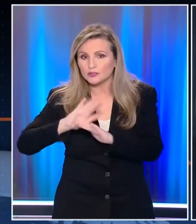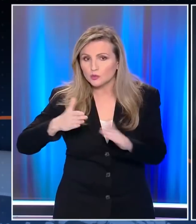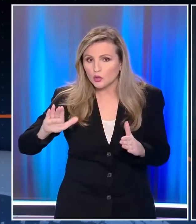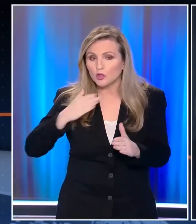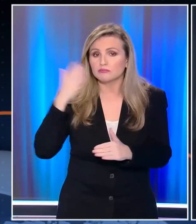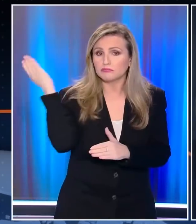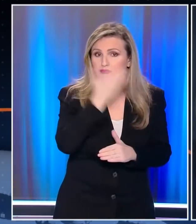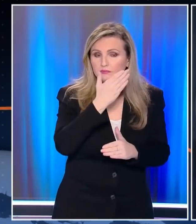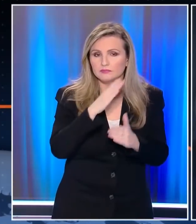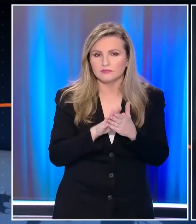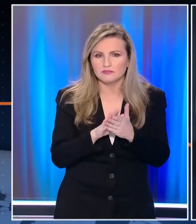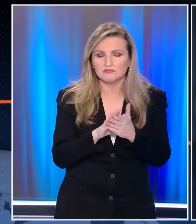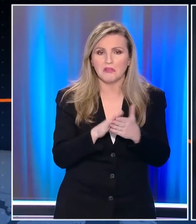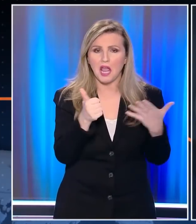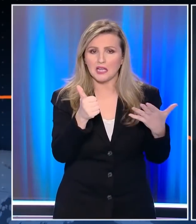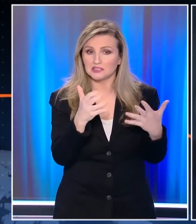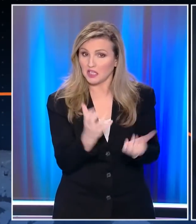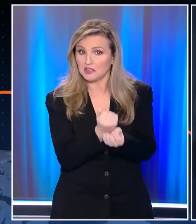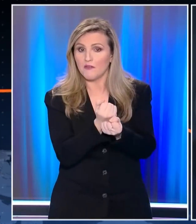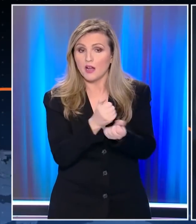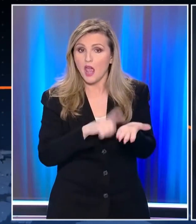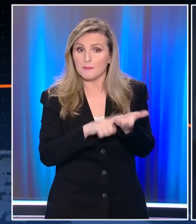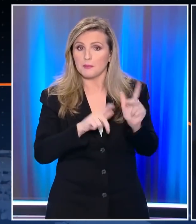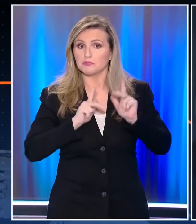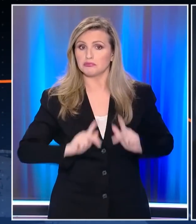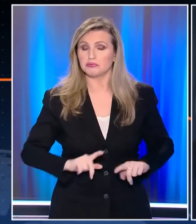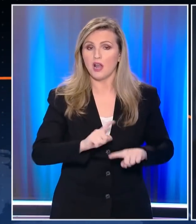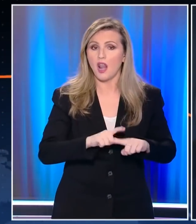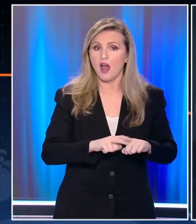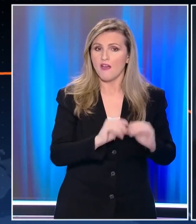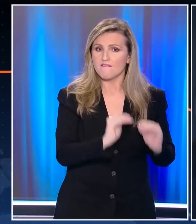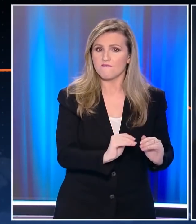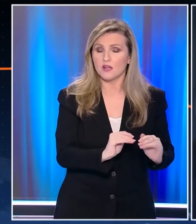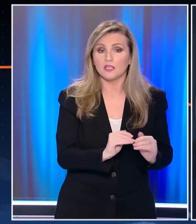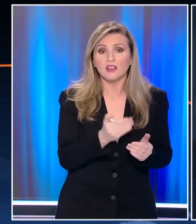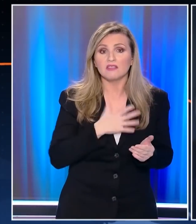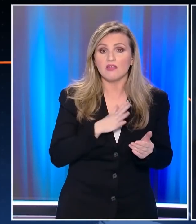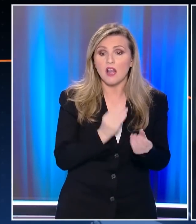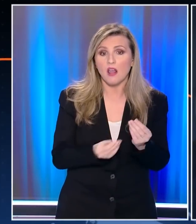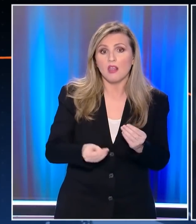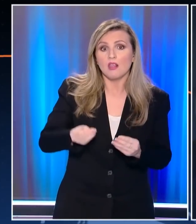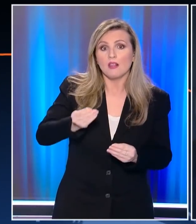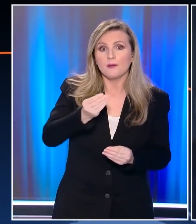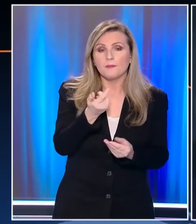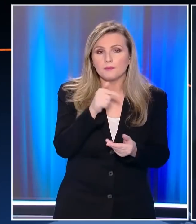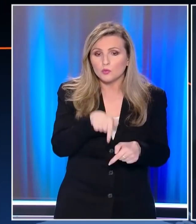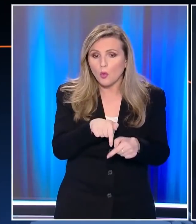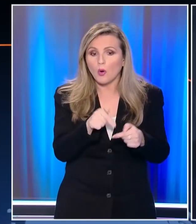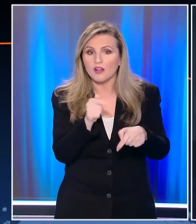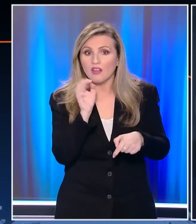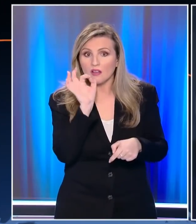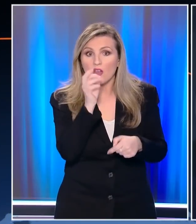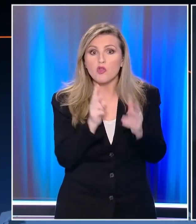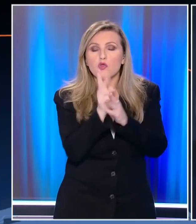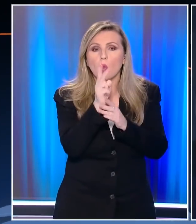τον έναν ή τον άλλο τρόπο τα έκανες 6 μίλια. Δόξασε την κατάστασή σου και μείνε εκεί. Να μην κάνουν λάθος υπολογισμό, λέγοντας ότι τώρα είναι η στιγμή